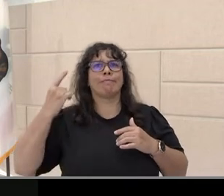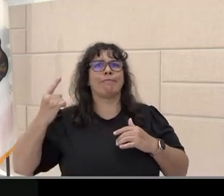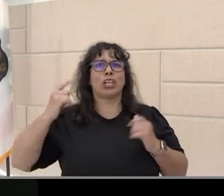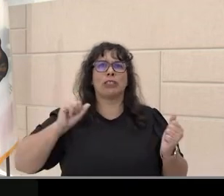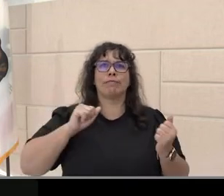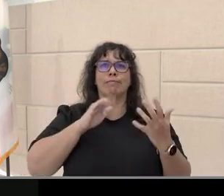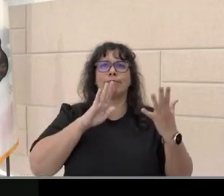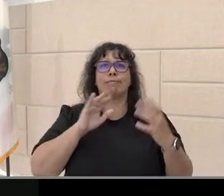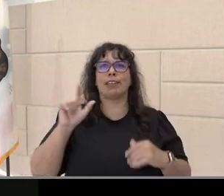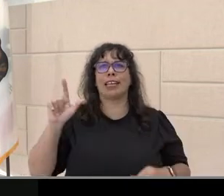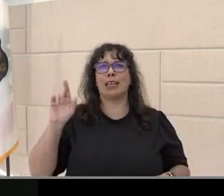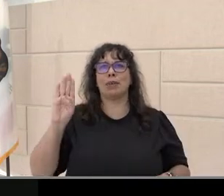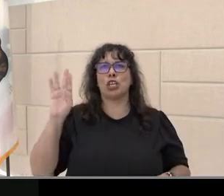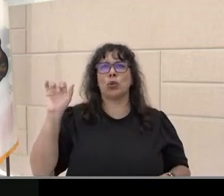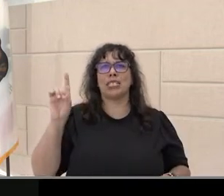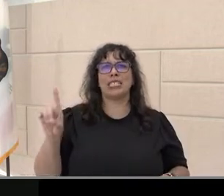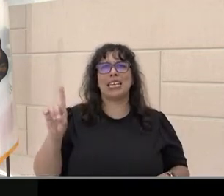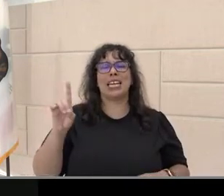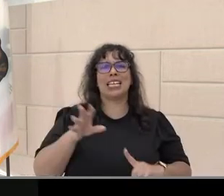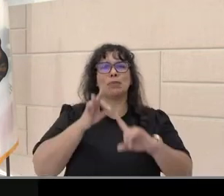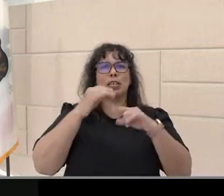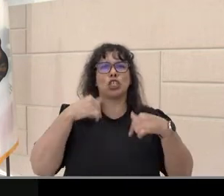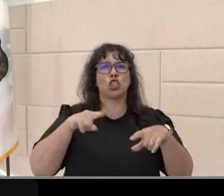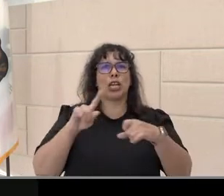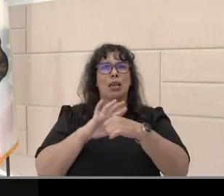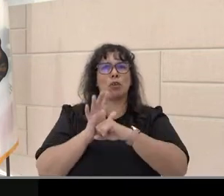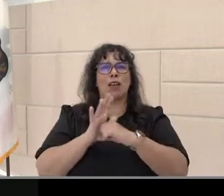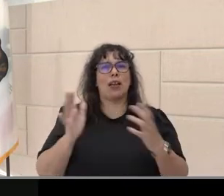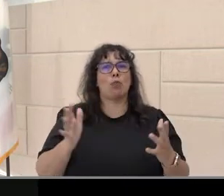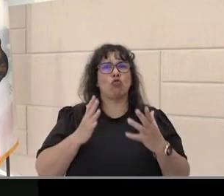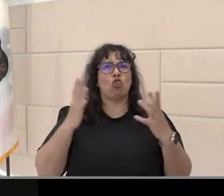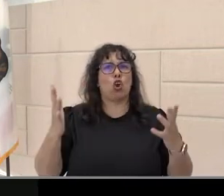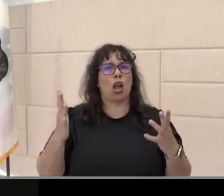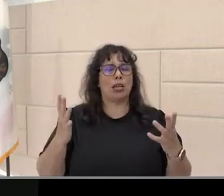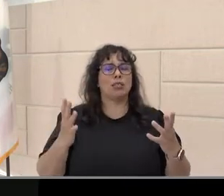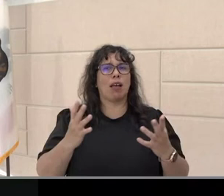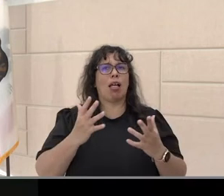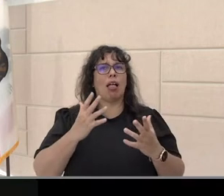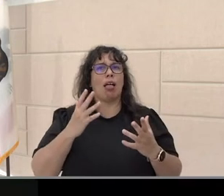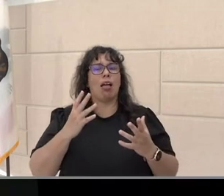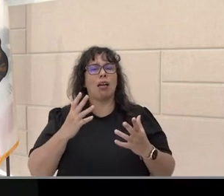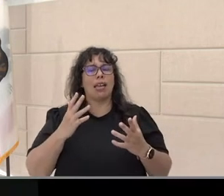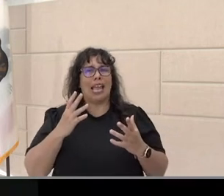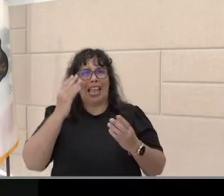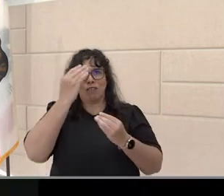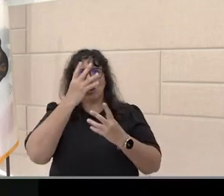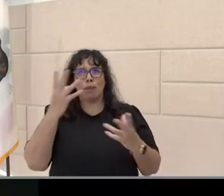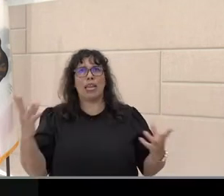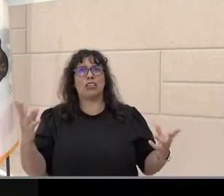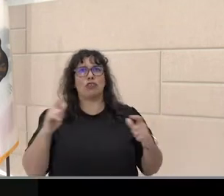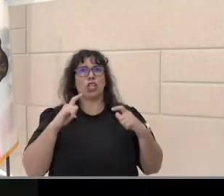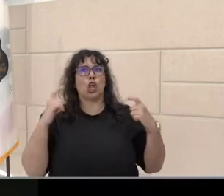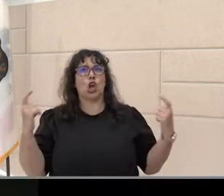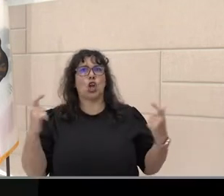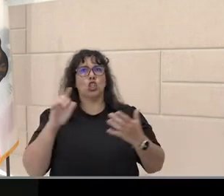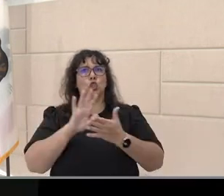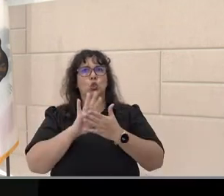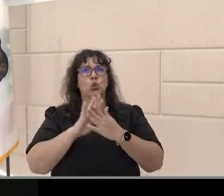ដឹងថា website គឺជាសារៈសំខាន់ទៅដល់ក្រសួងសិក្សាទីក្រុងឡុងបិច